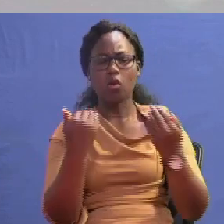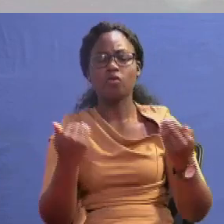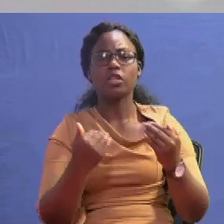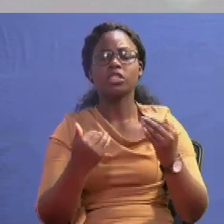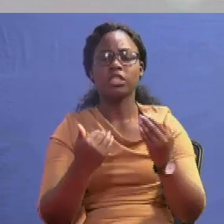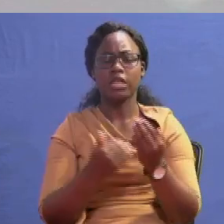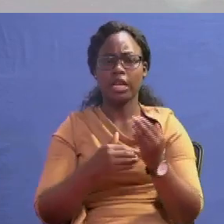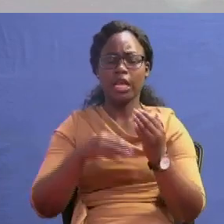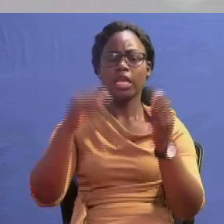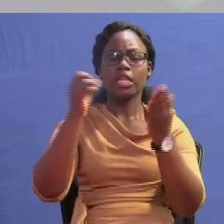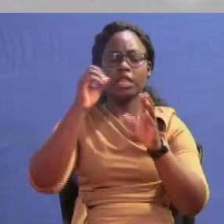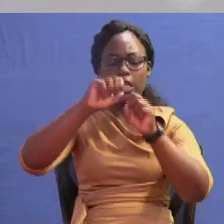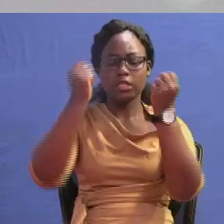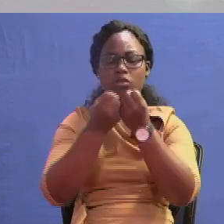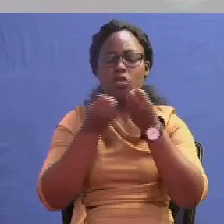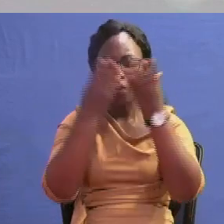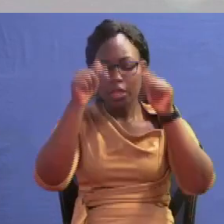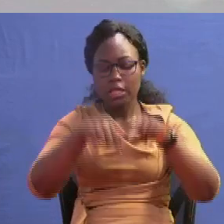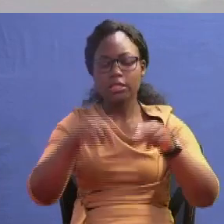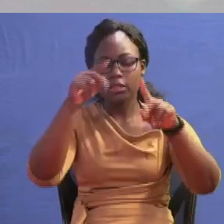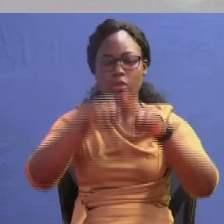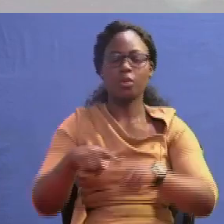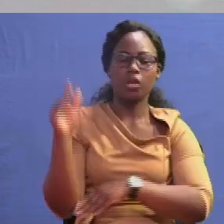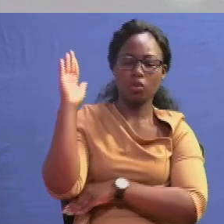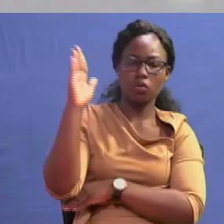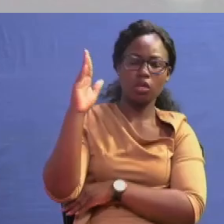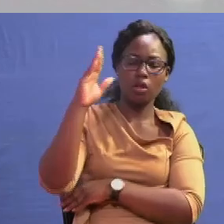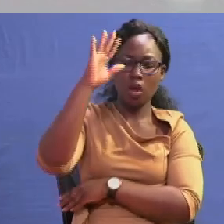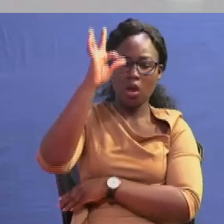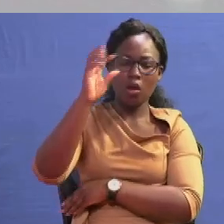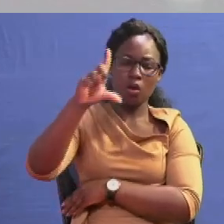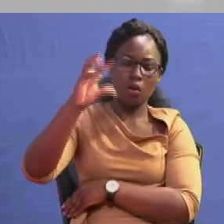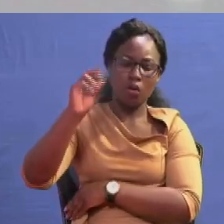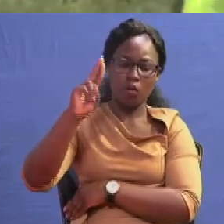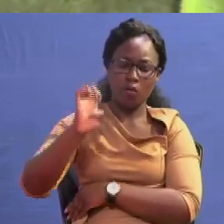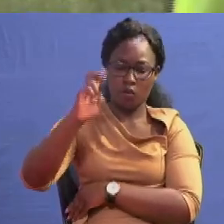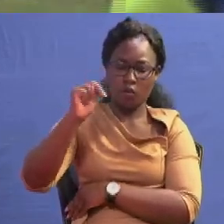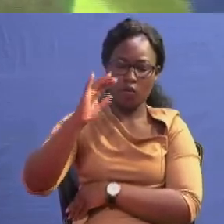ni kulingana na waziri wa jinsia na ulinzi wa jamii Florence Bore. Tazama.